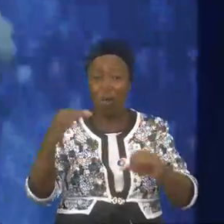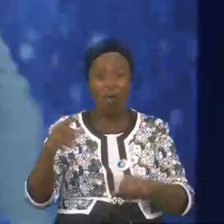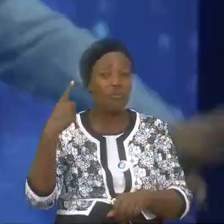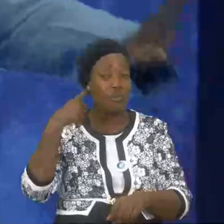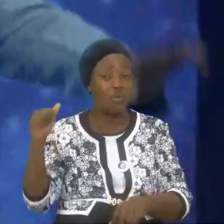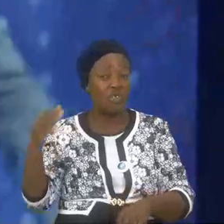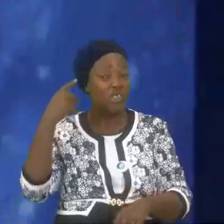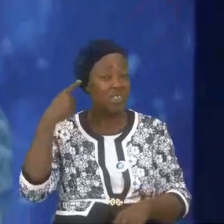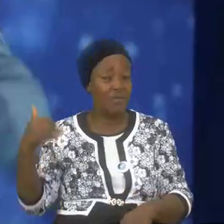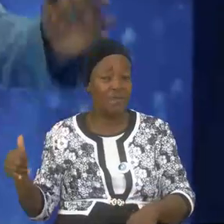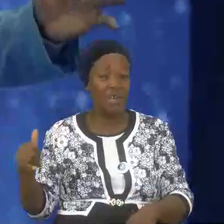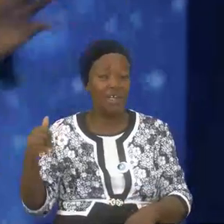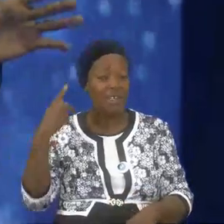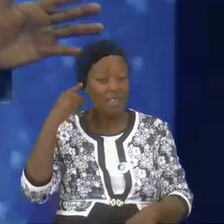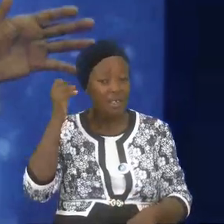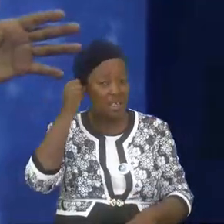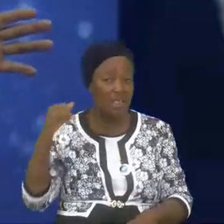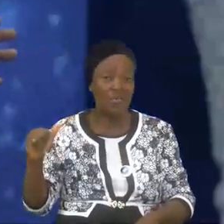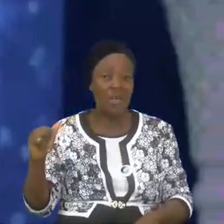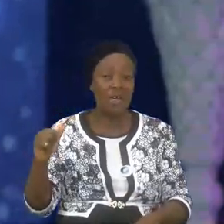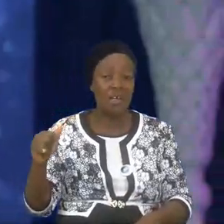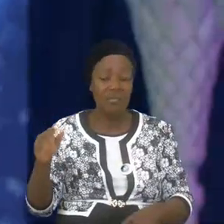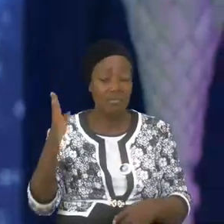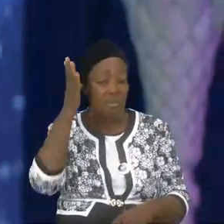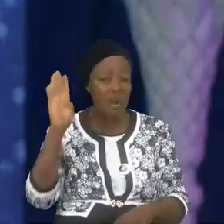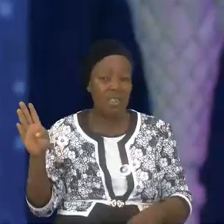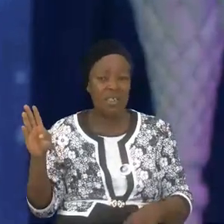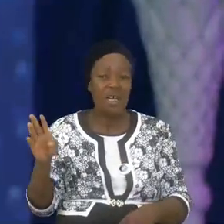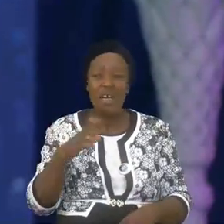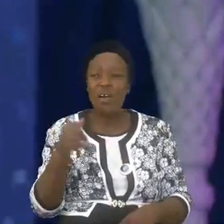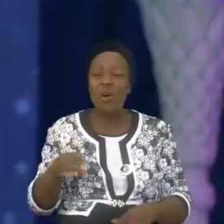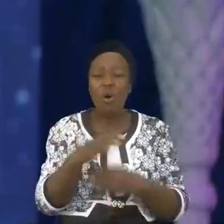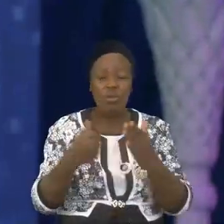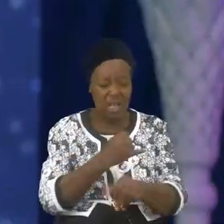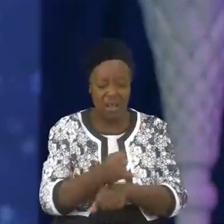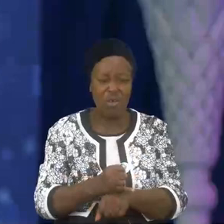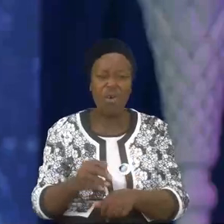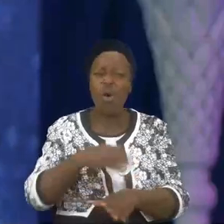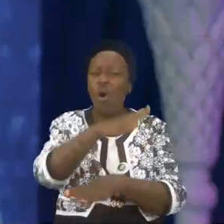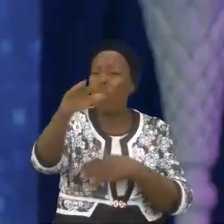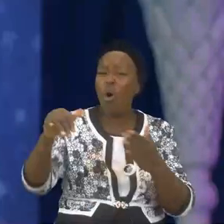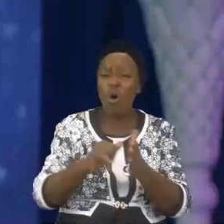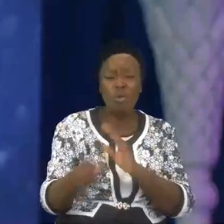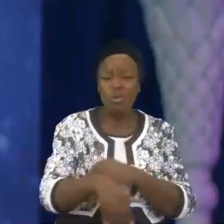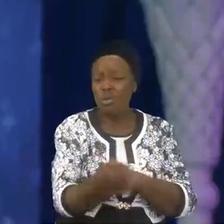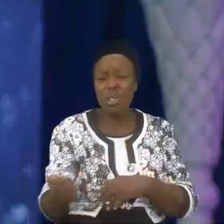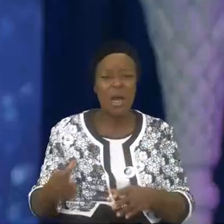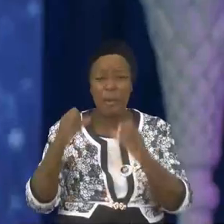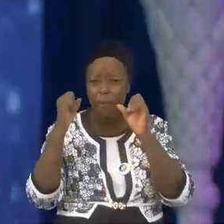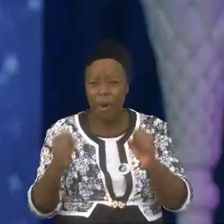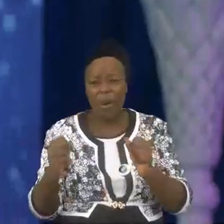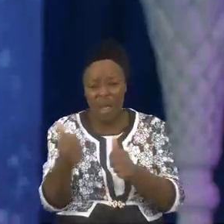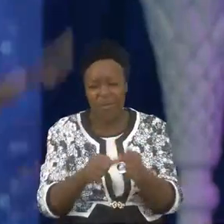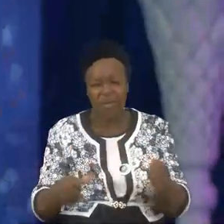d'argent, de fer, d'airain, et d'argile, toute puissance, toutes les autres